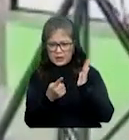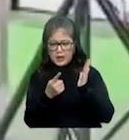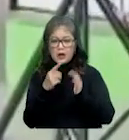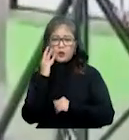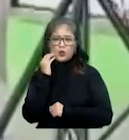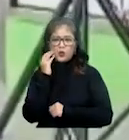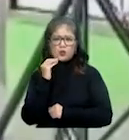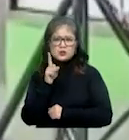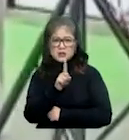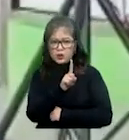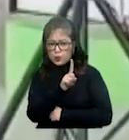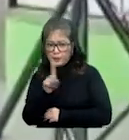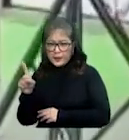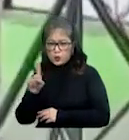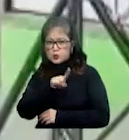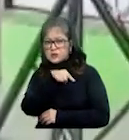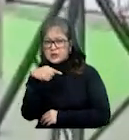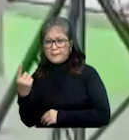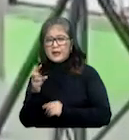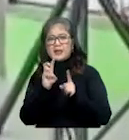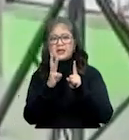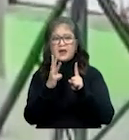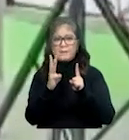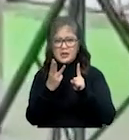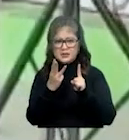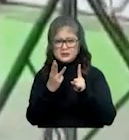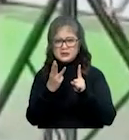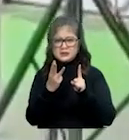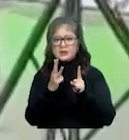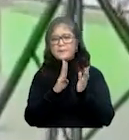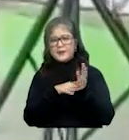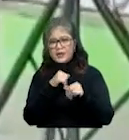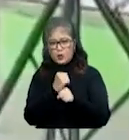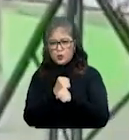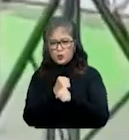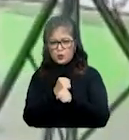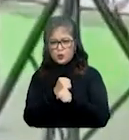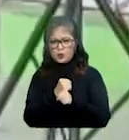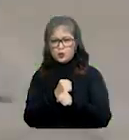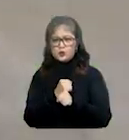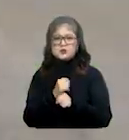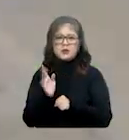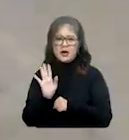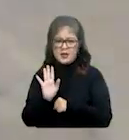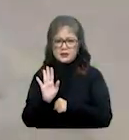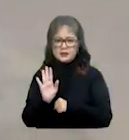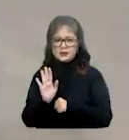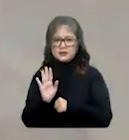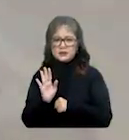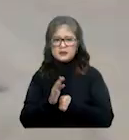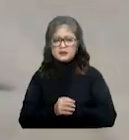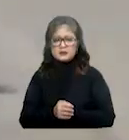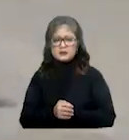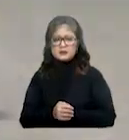1 minggu sampai 13 minggu itu tidak diperkenankan.